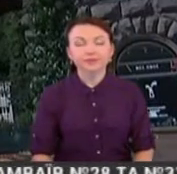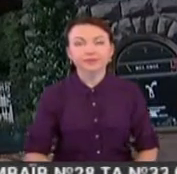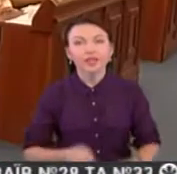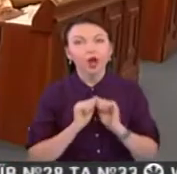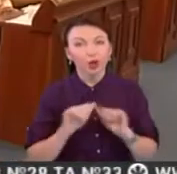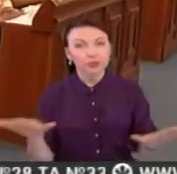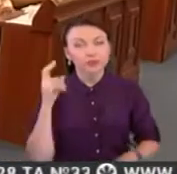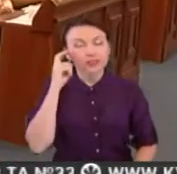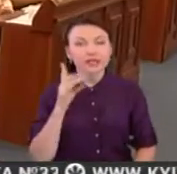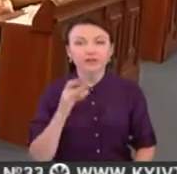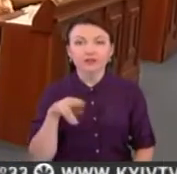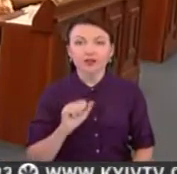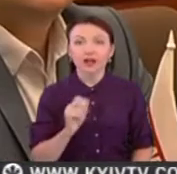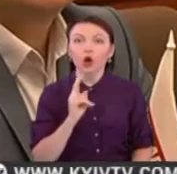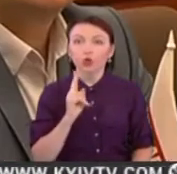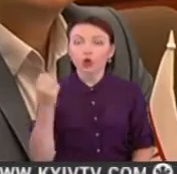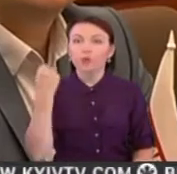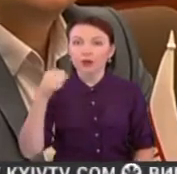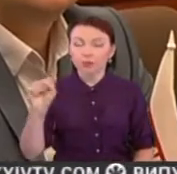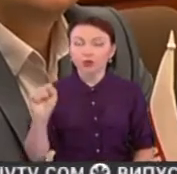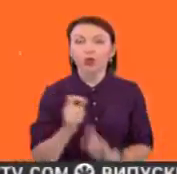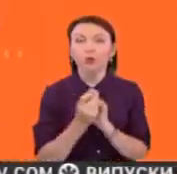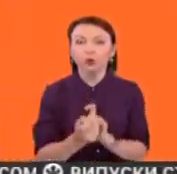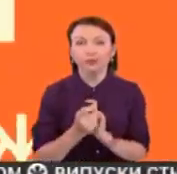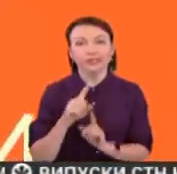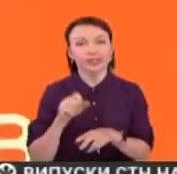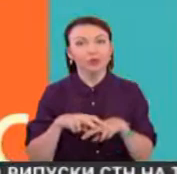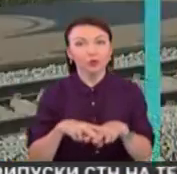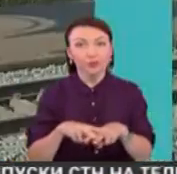Розпуск Київради. Хто переможе у боротьбі за столицю?